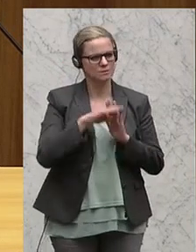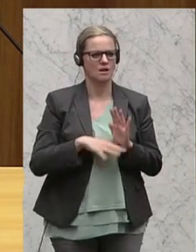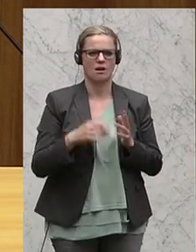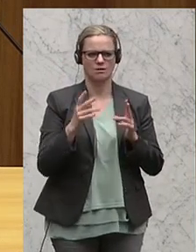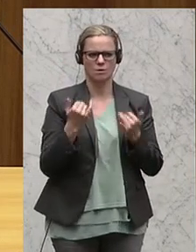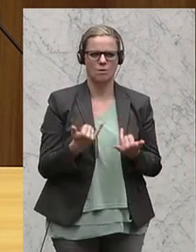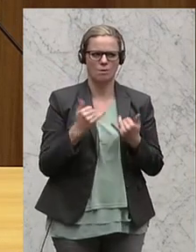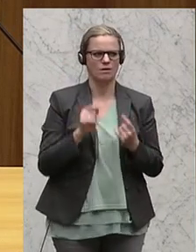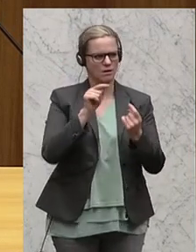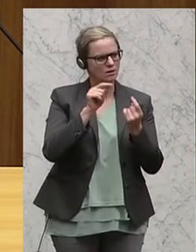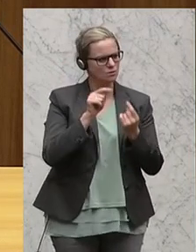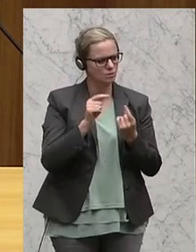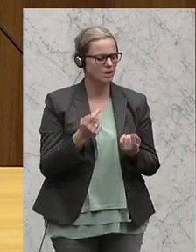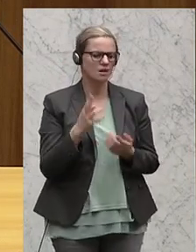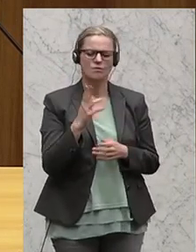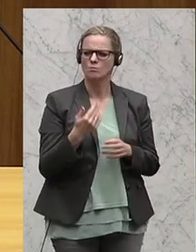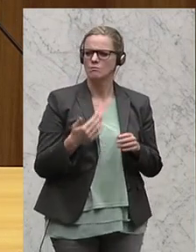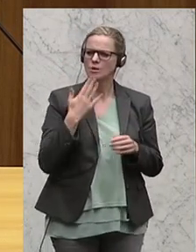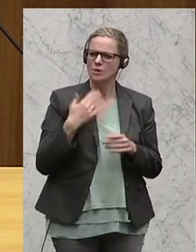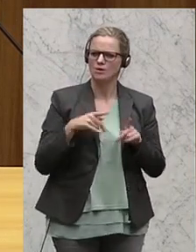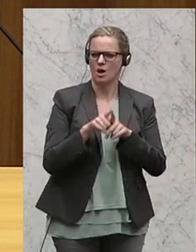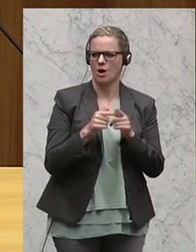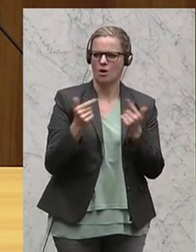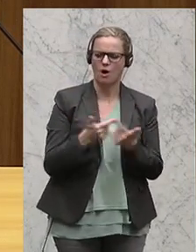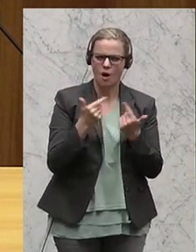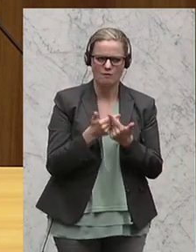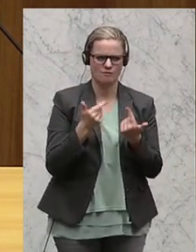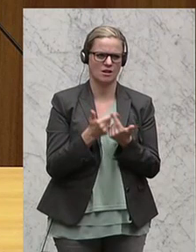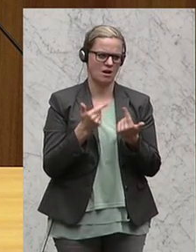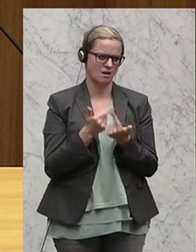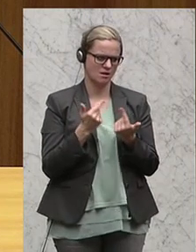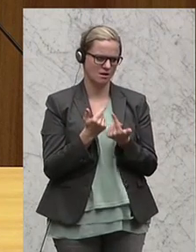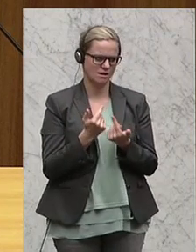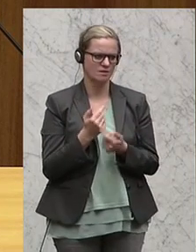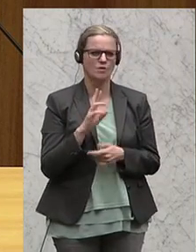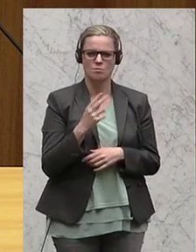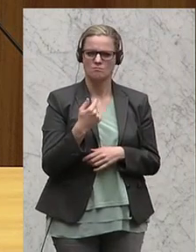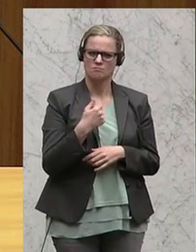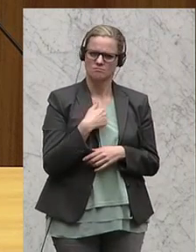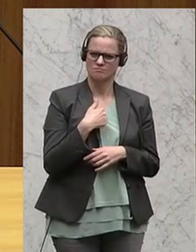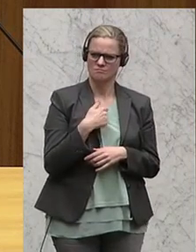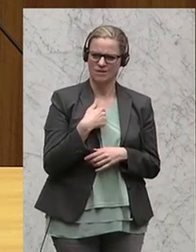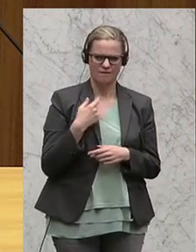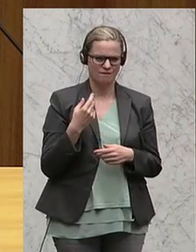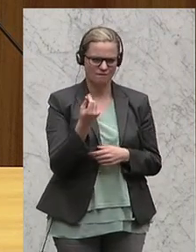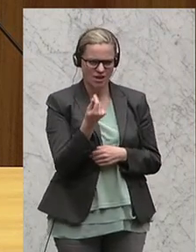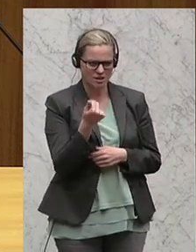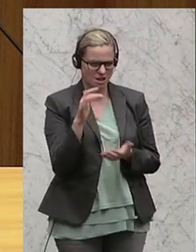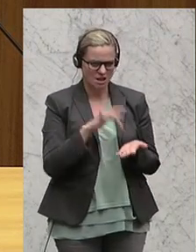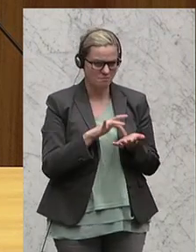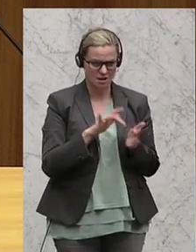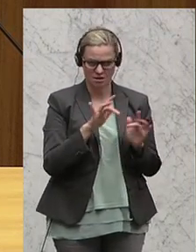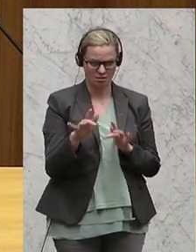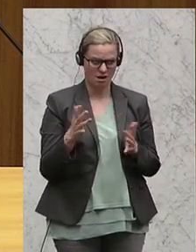Haus diskutieren, denn es gibt mir auch die Möglichkeit, Aufklärungsarbeit zu leisten. Da ich leider nicht über die finanziellen Mittel